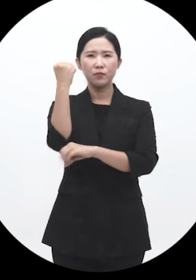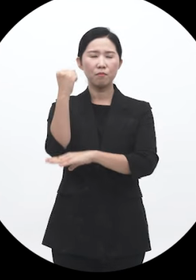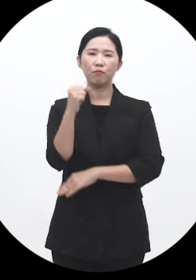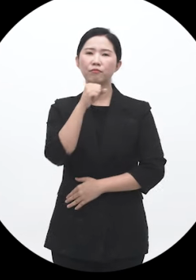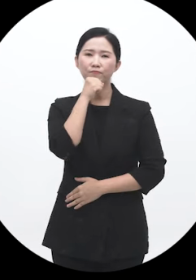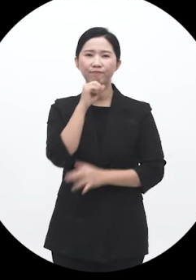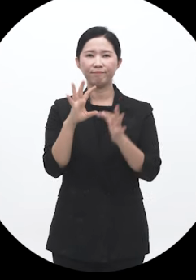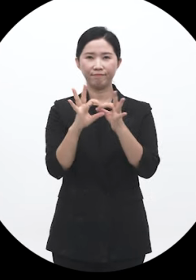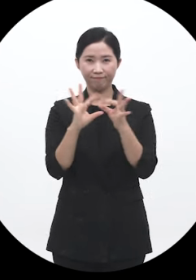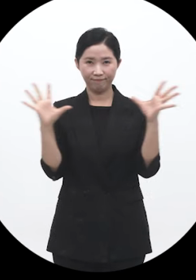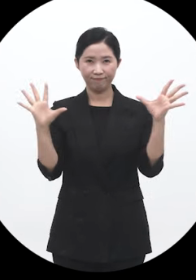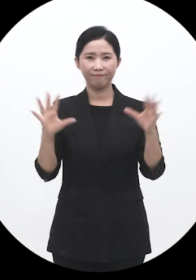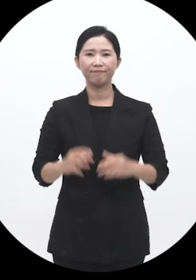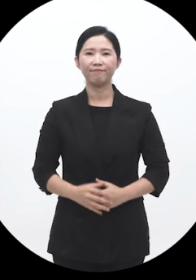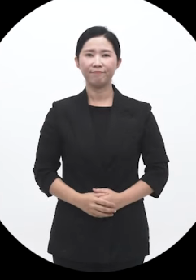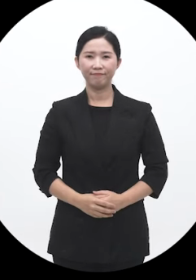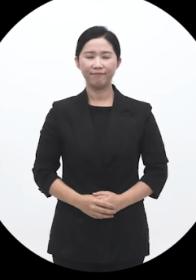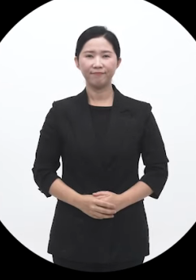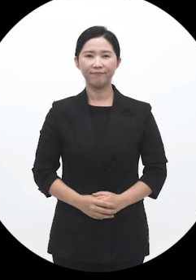않습니다.